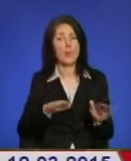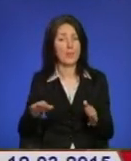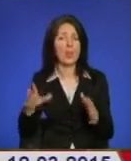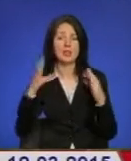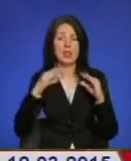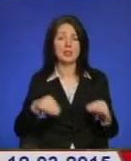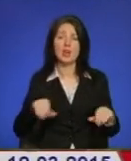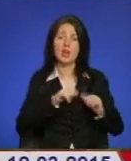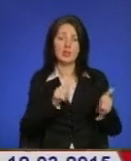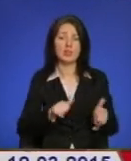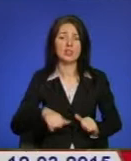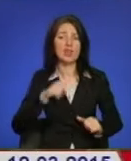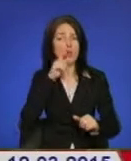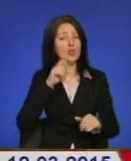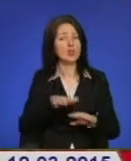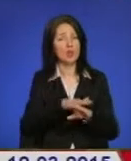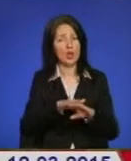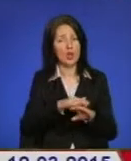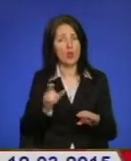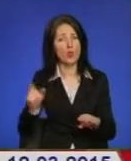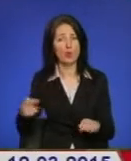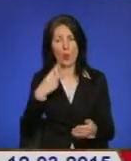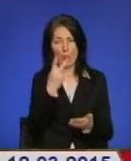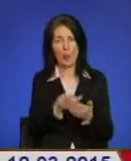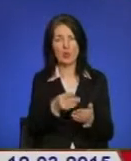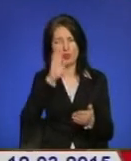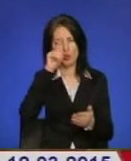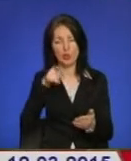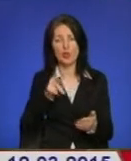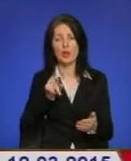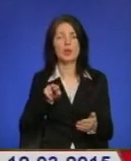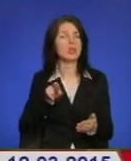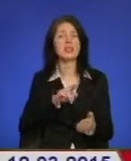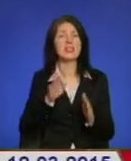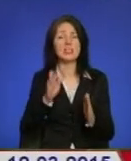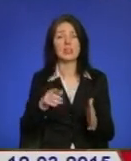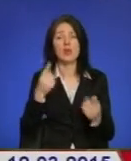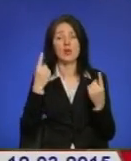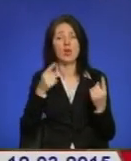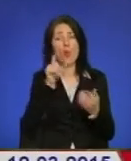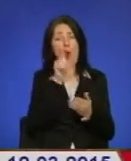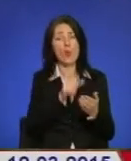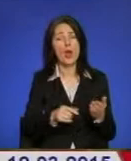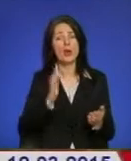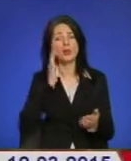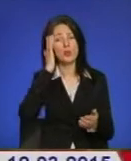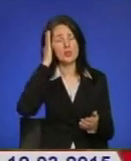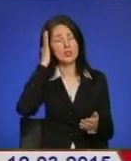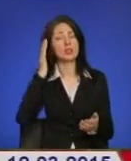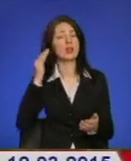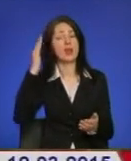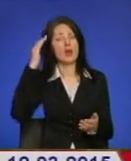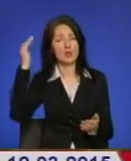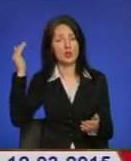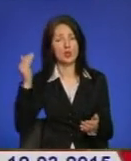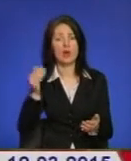бо бачу його як того який не тільки великий поет мислитель філософ але перш за все також